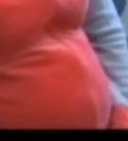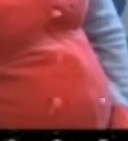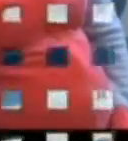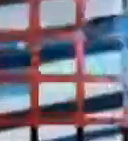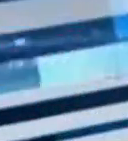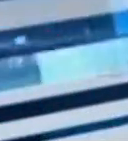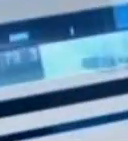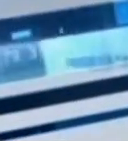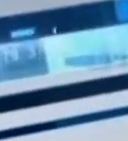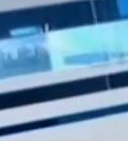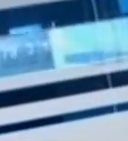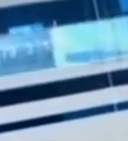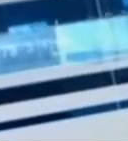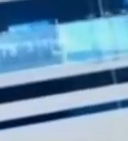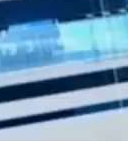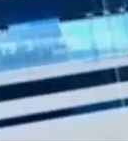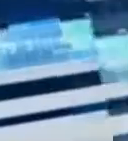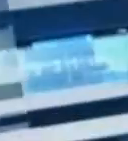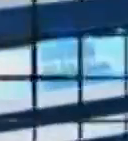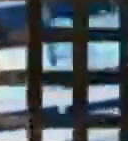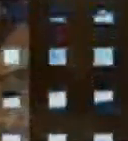жүргізуде.